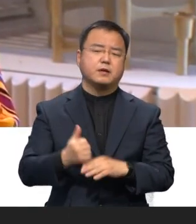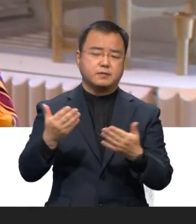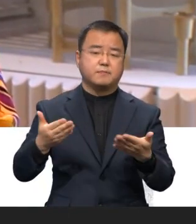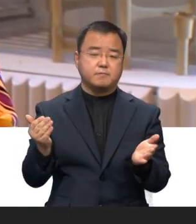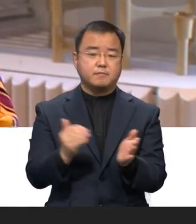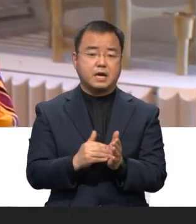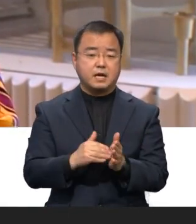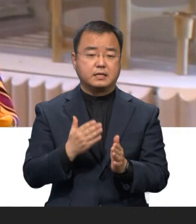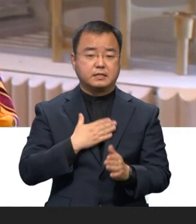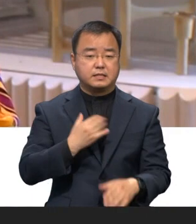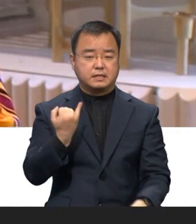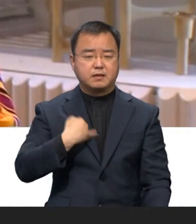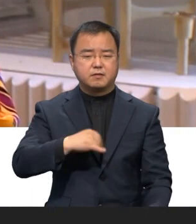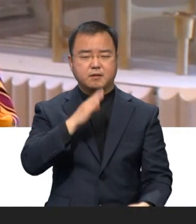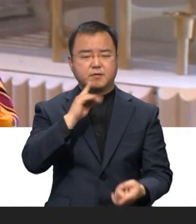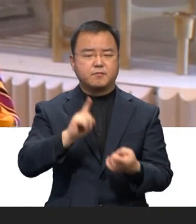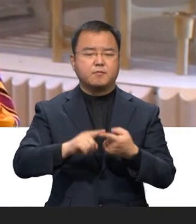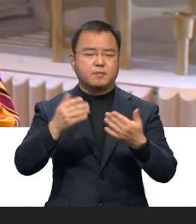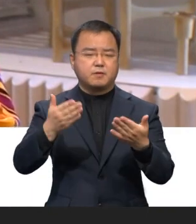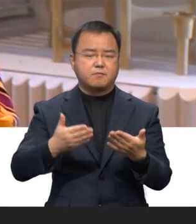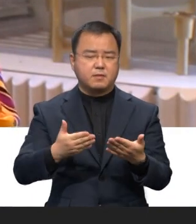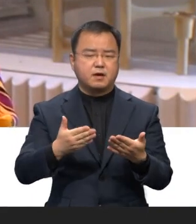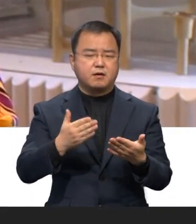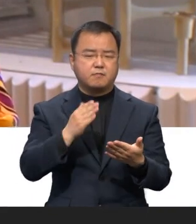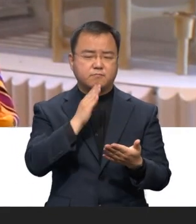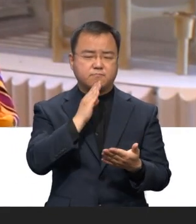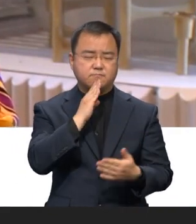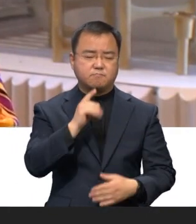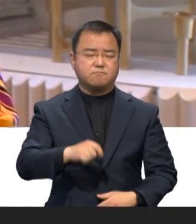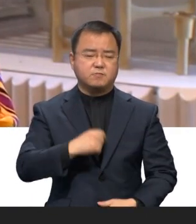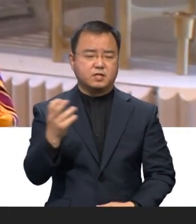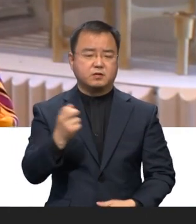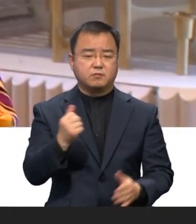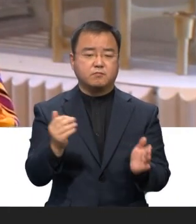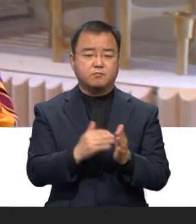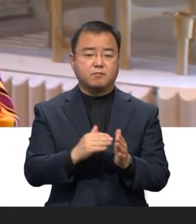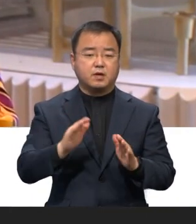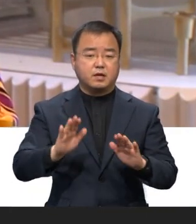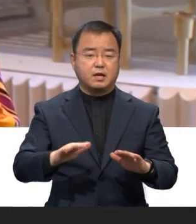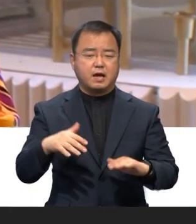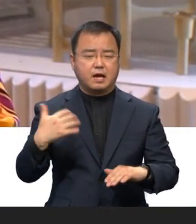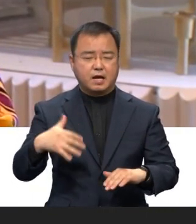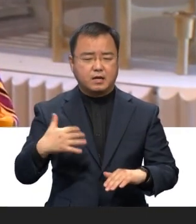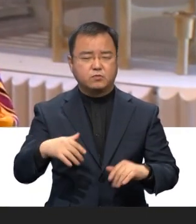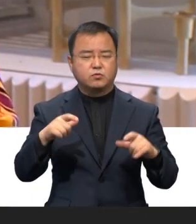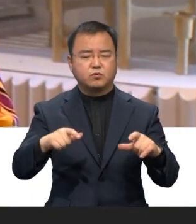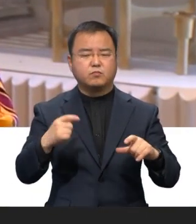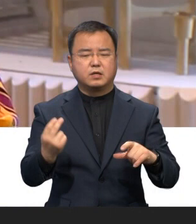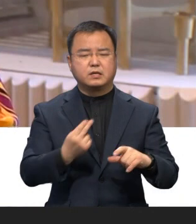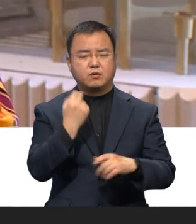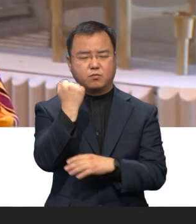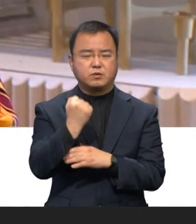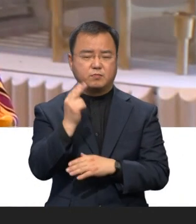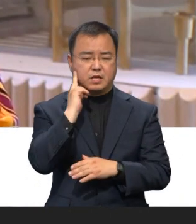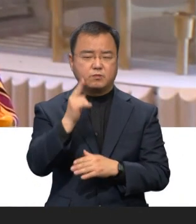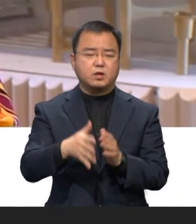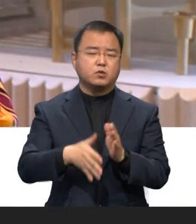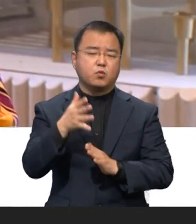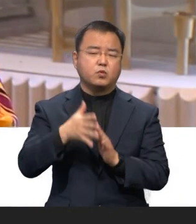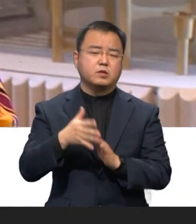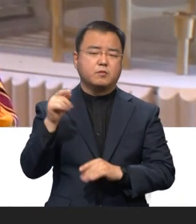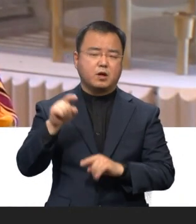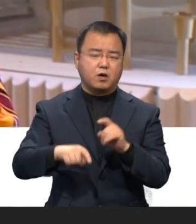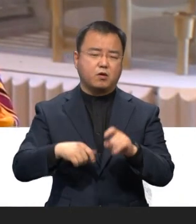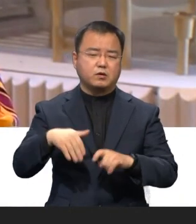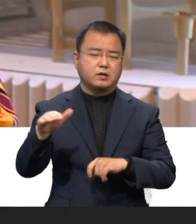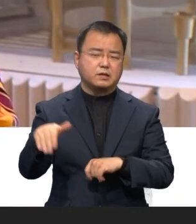we've got the justice for her, which she so deserved. But also, it's about other children still as we walk around our